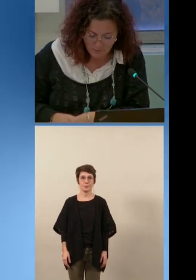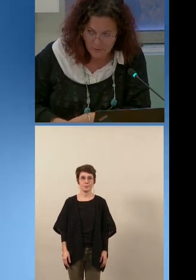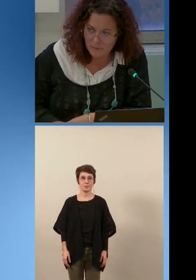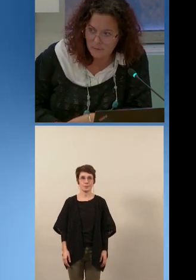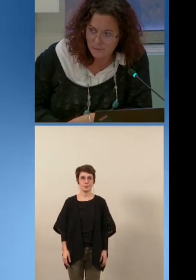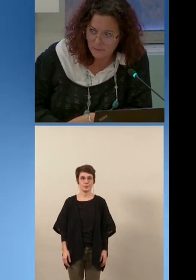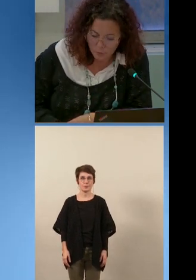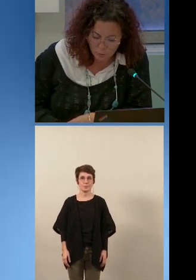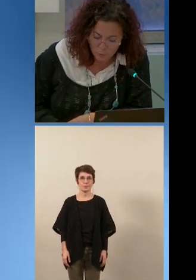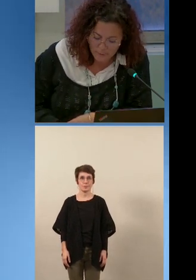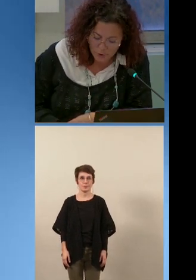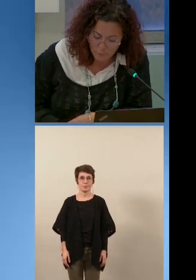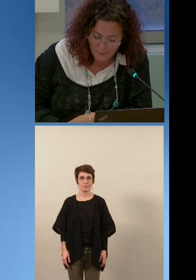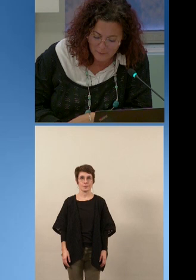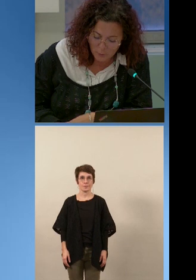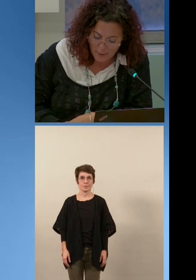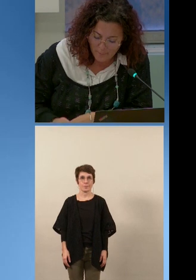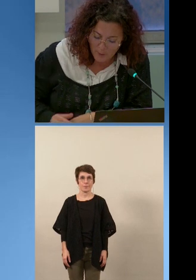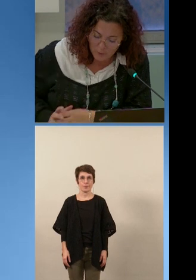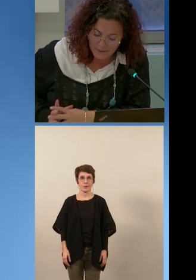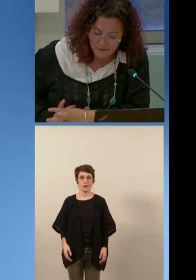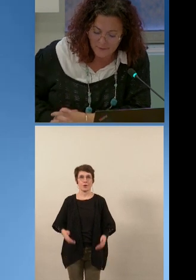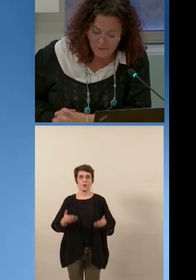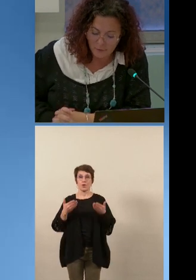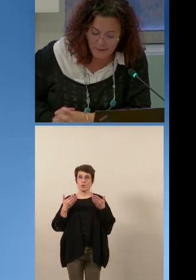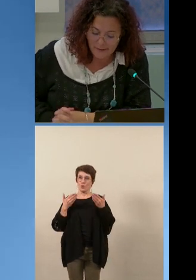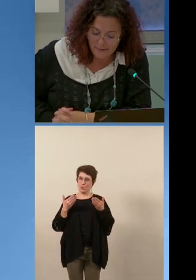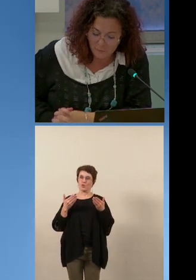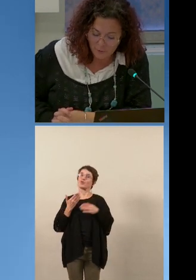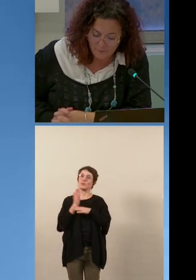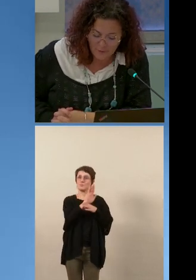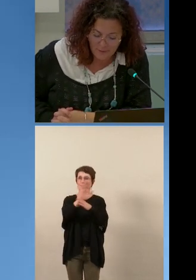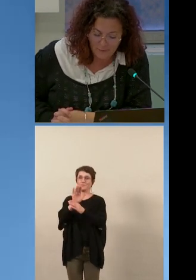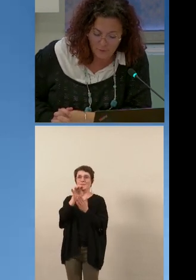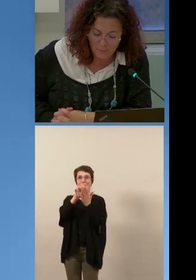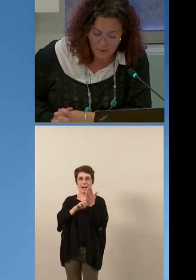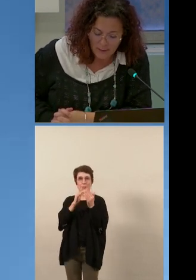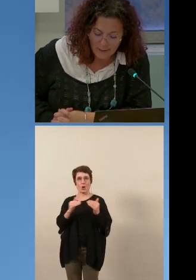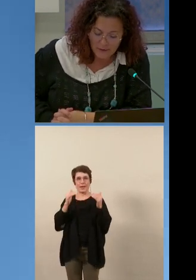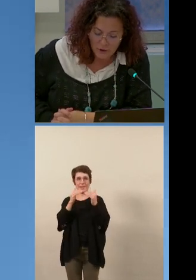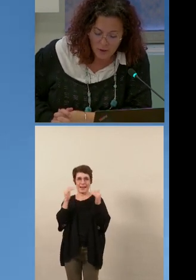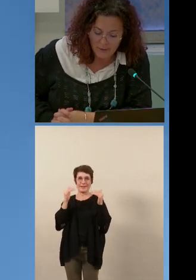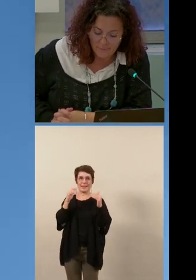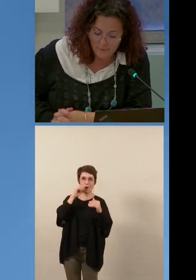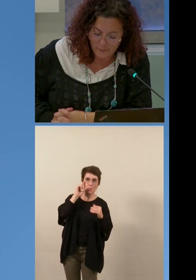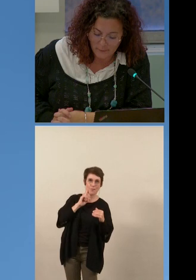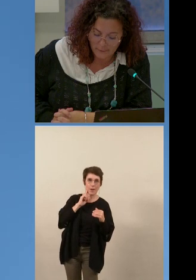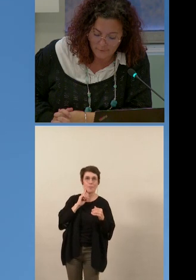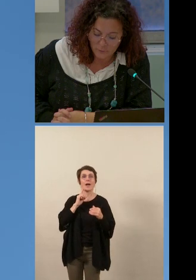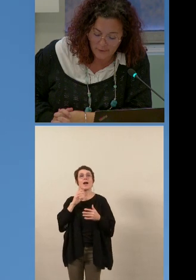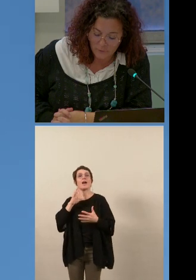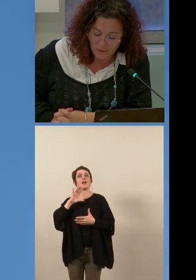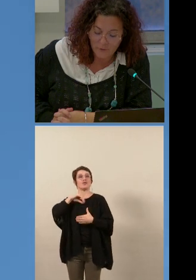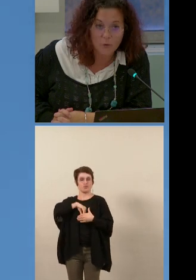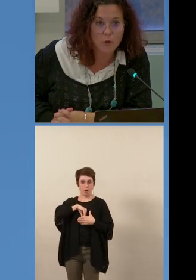merci aujourd'hui je vous présente le rapport d'activité sur l'égalité entre les femmes et les hommes les genres et les et les